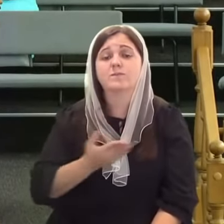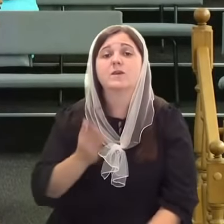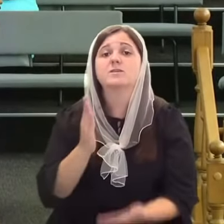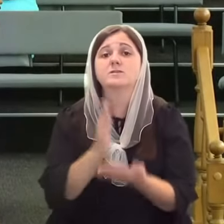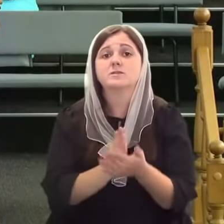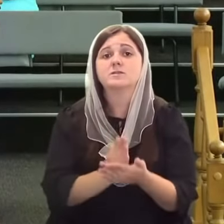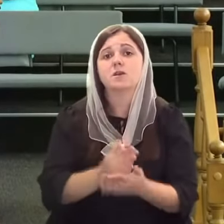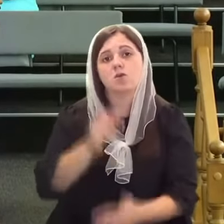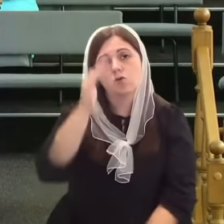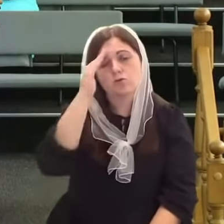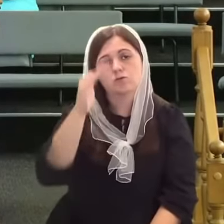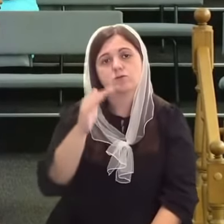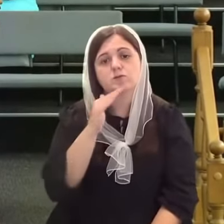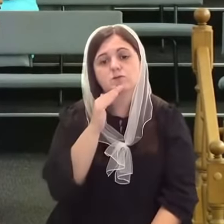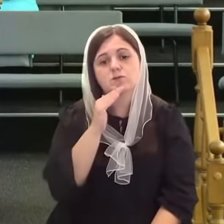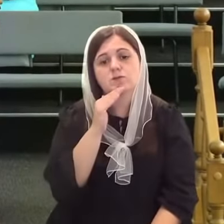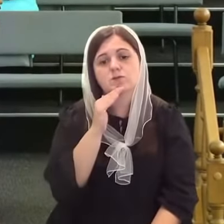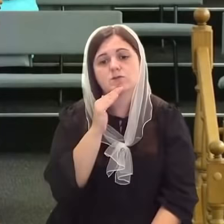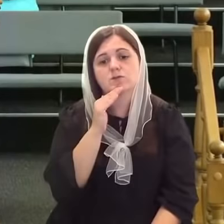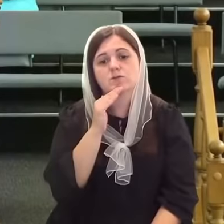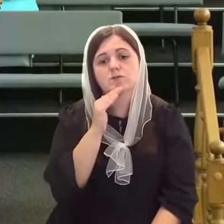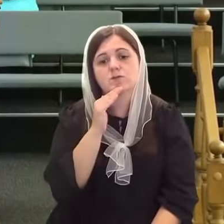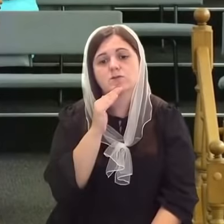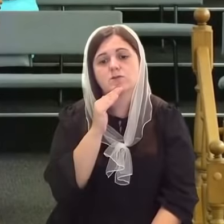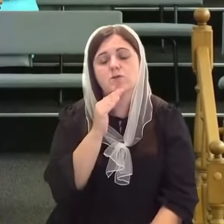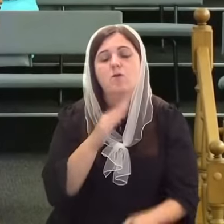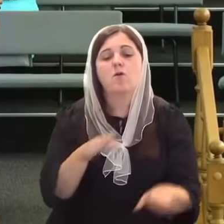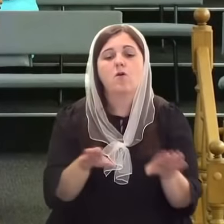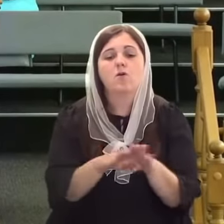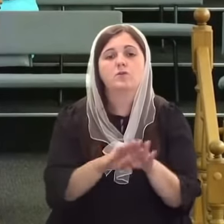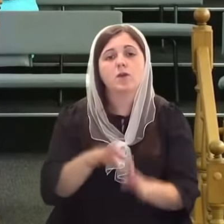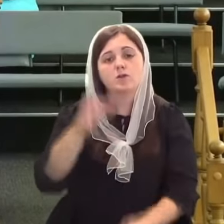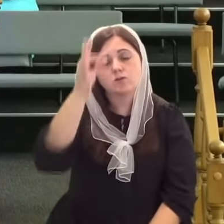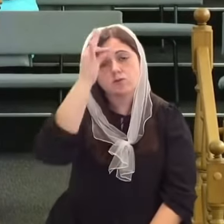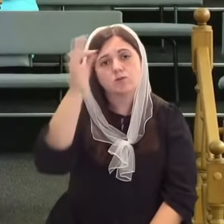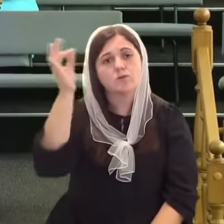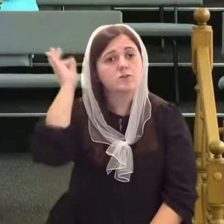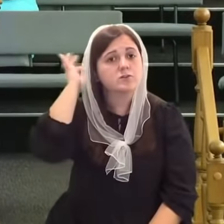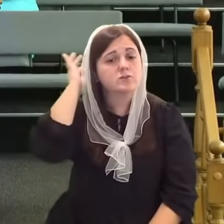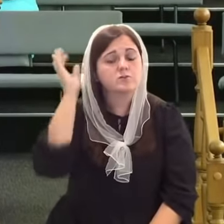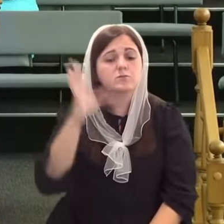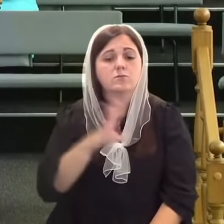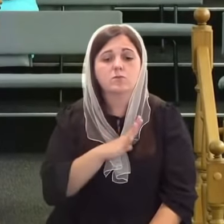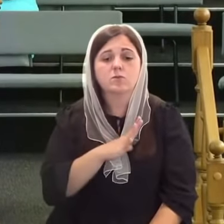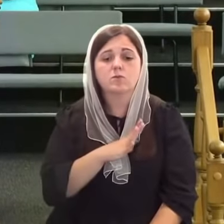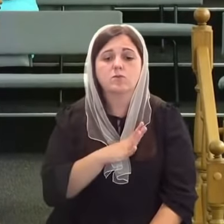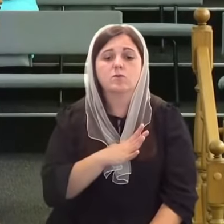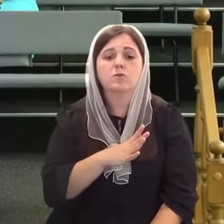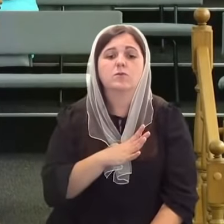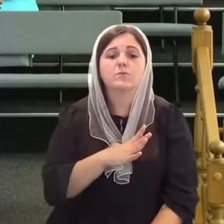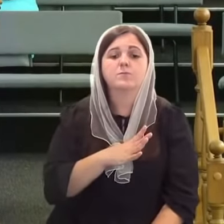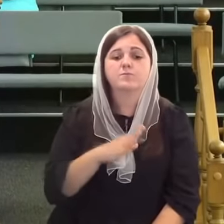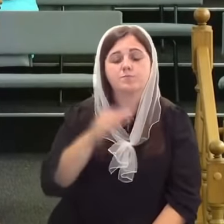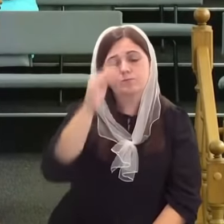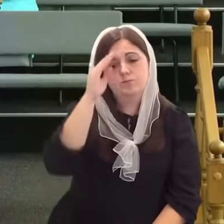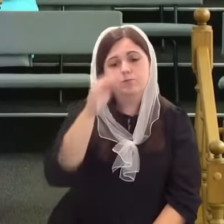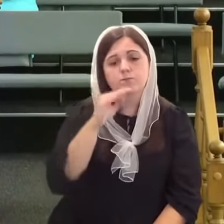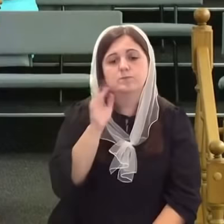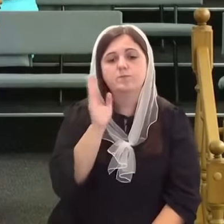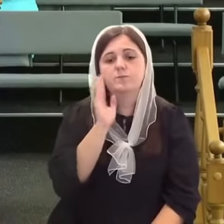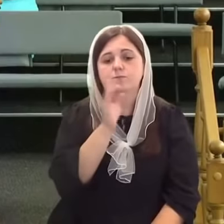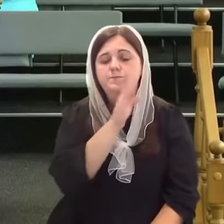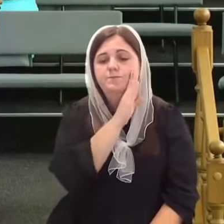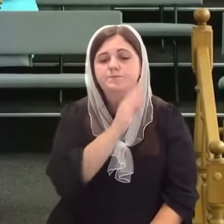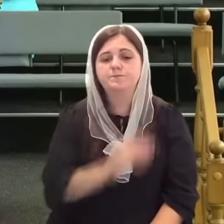Отец. Даже Давид, у которого был отец Иисей, и у него была мама, они не сказано,